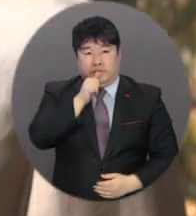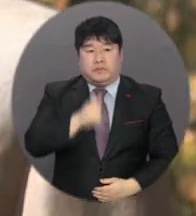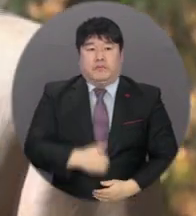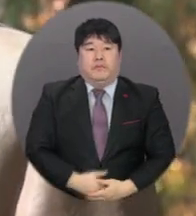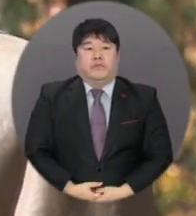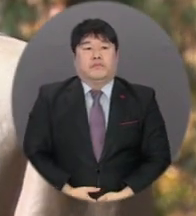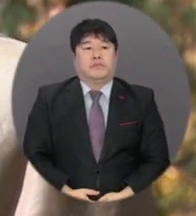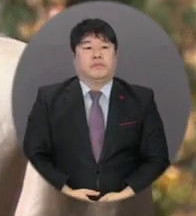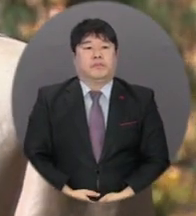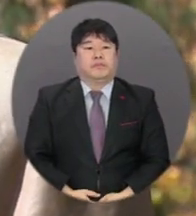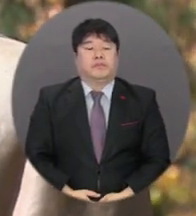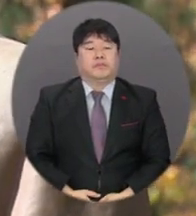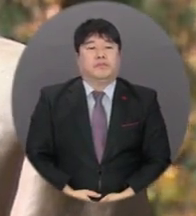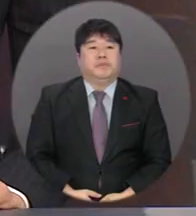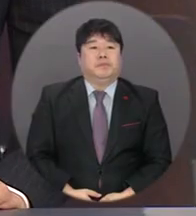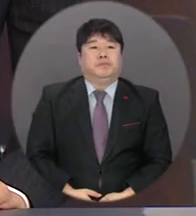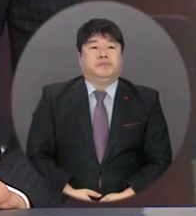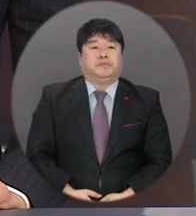뉴스 신미희입니다.